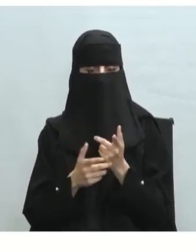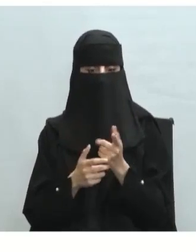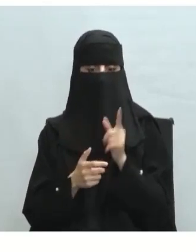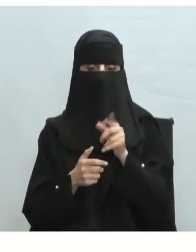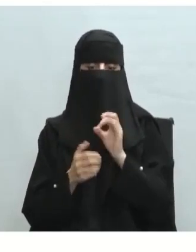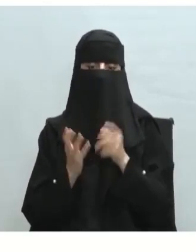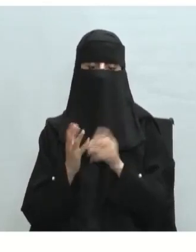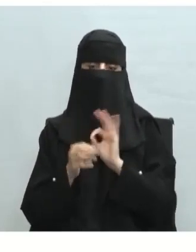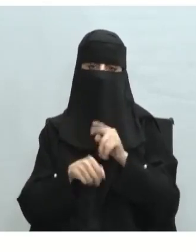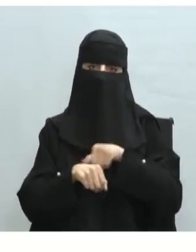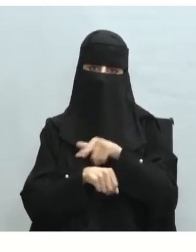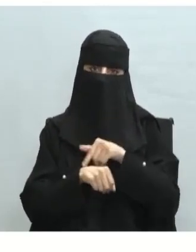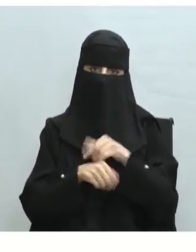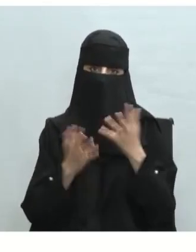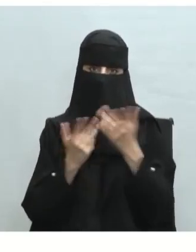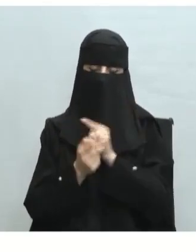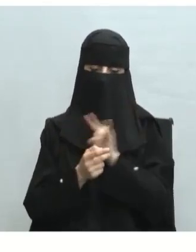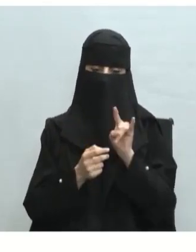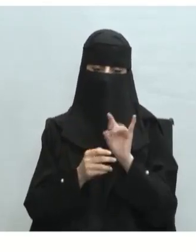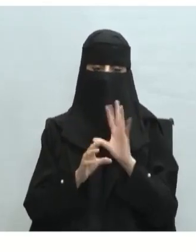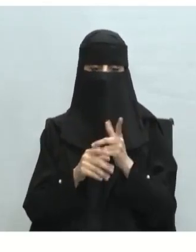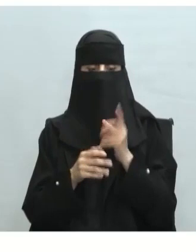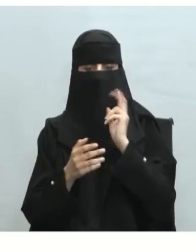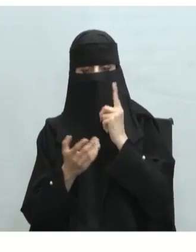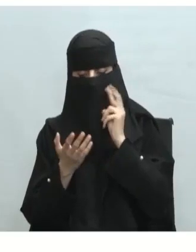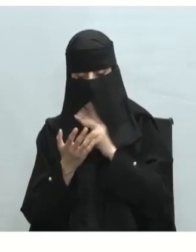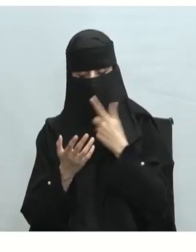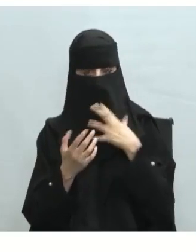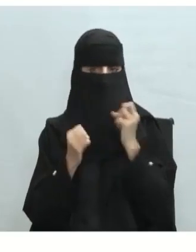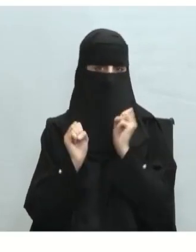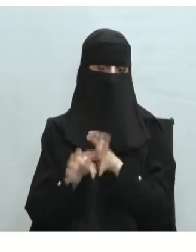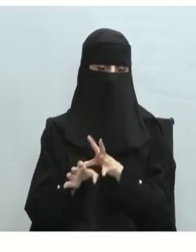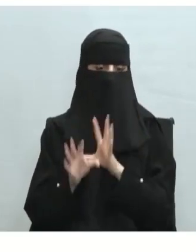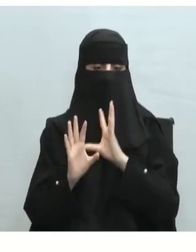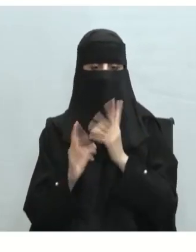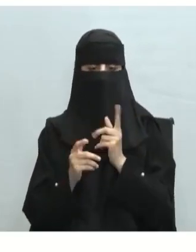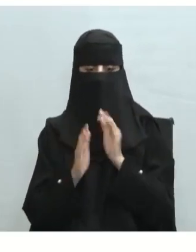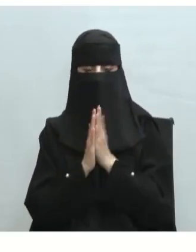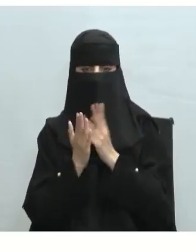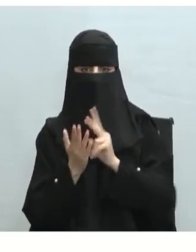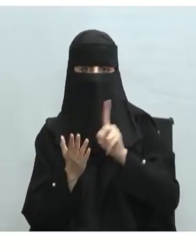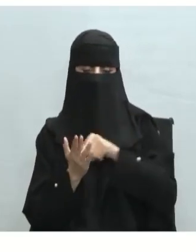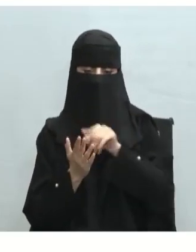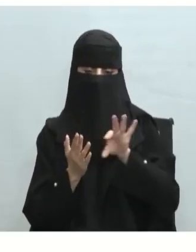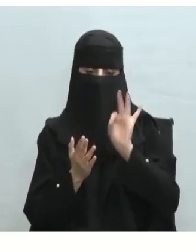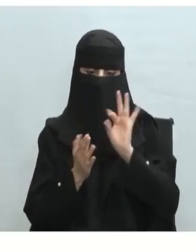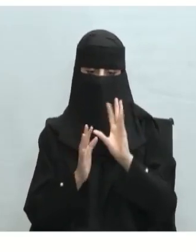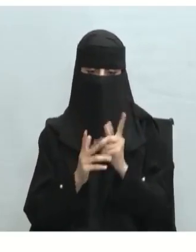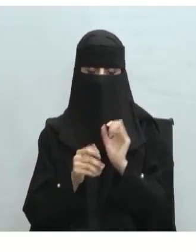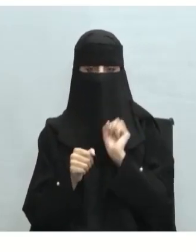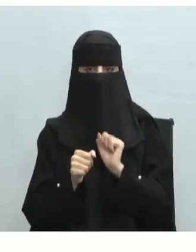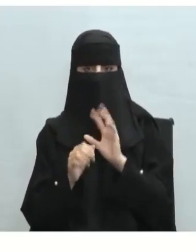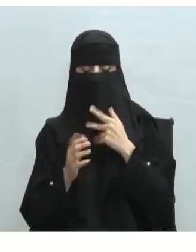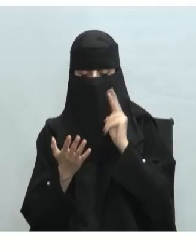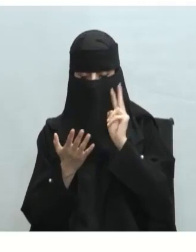مباشره بامكانك ان تكتك اسبابا وزميلك ايضا يذكر اسبابا اخرى ما الاسباب التي تحول دون قراءتنا باقصى سرعه ممكنه احيانا